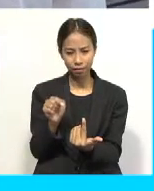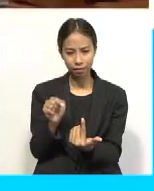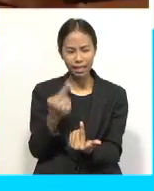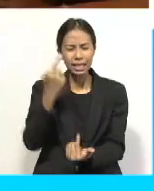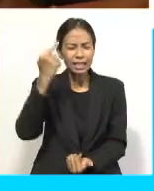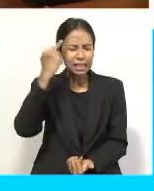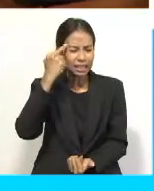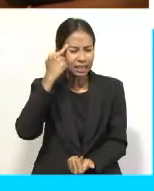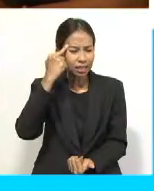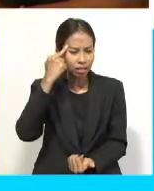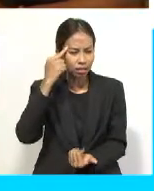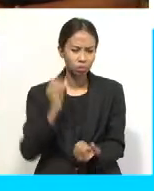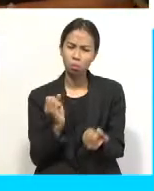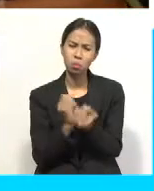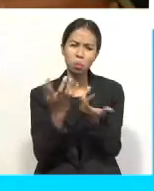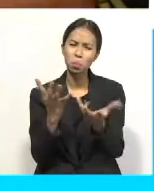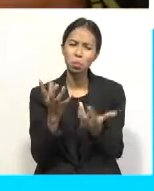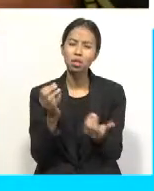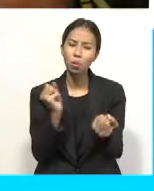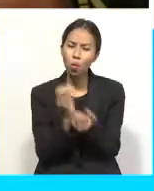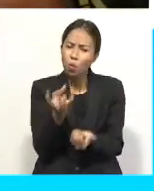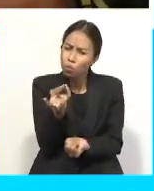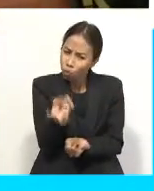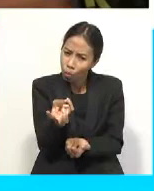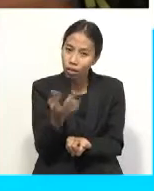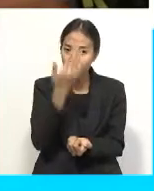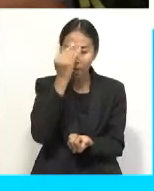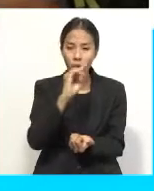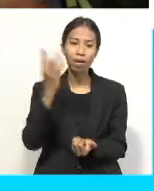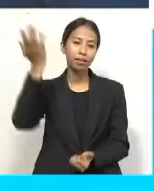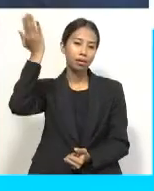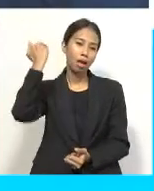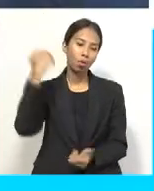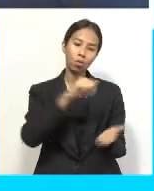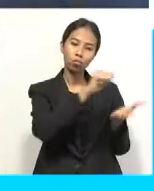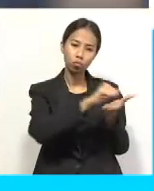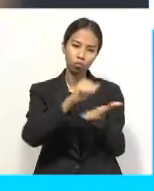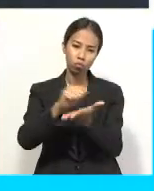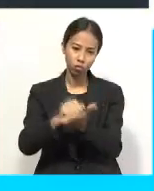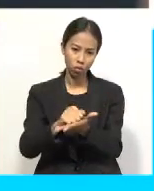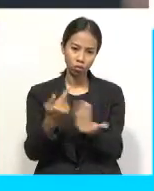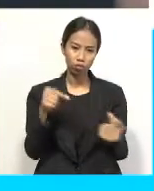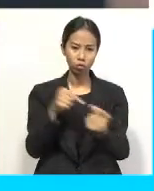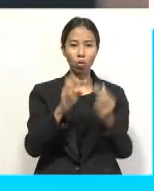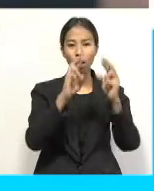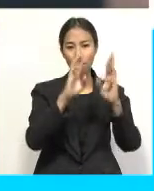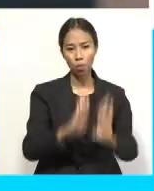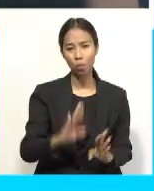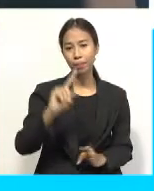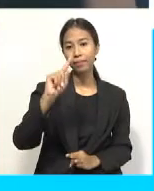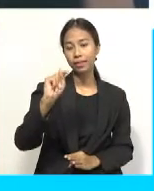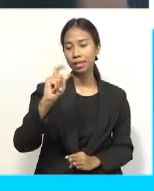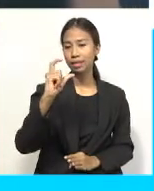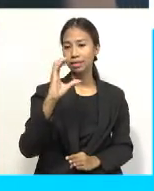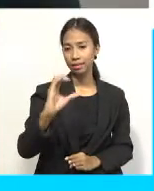ชื่อว่าจะส่งผลกระทบน้อยที่สุดส่วนปัญหาการกันที่นั่งในที่ผ่านมาเนี่ยก่อนที่จะมีการจัดระบบเป็น TCAT รูปแบบ